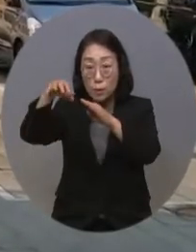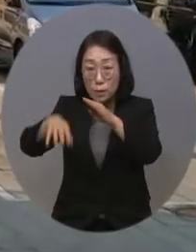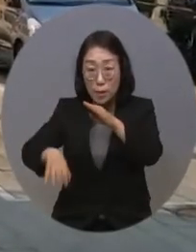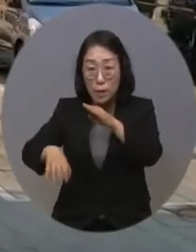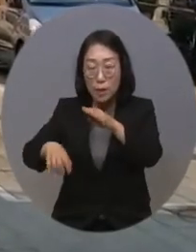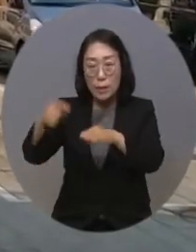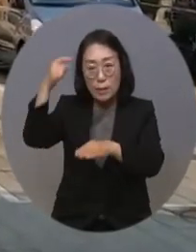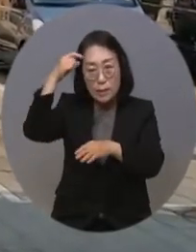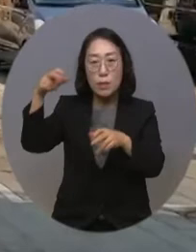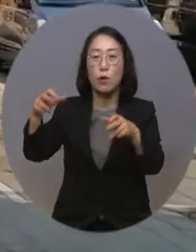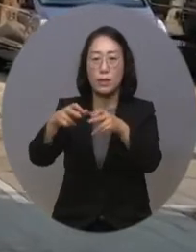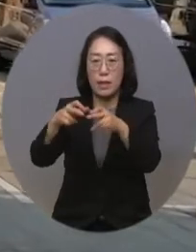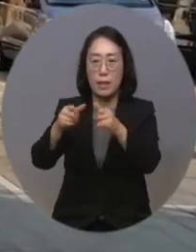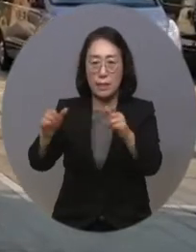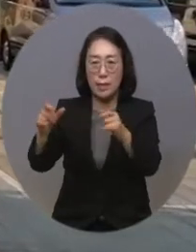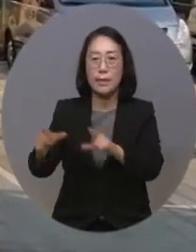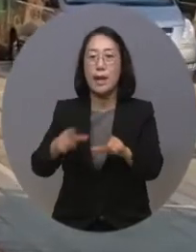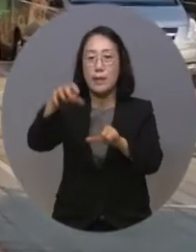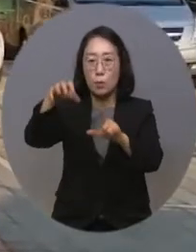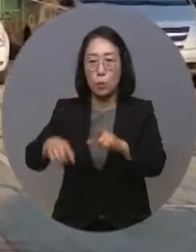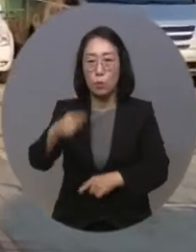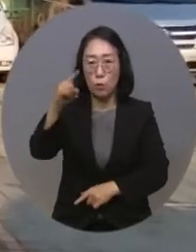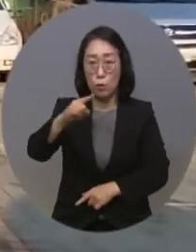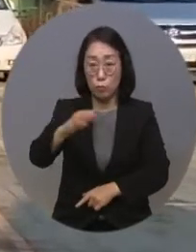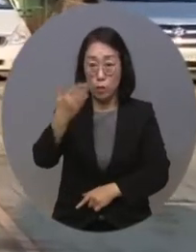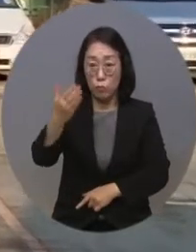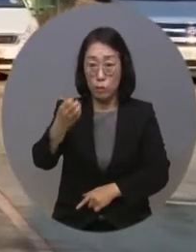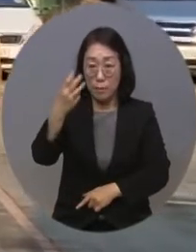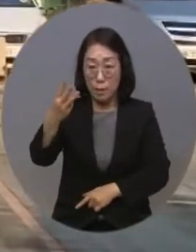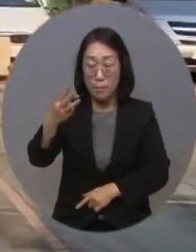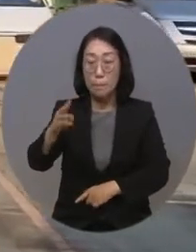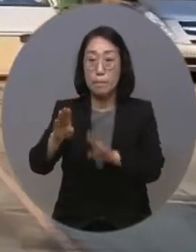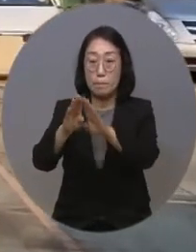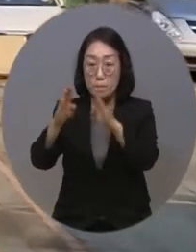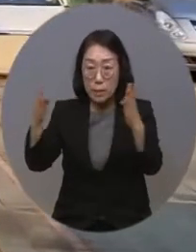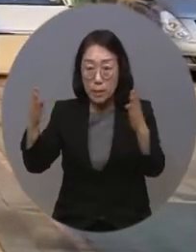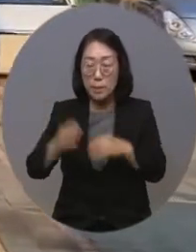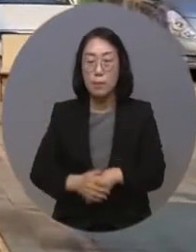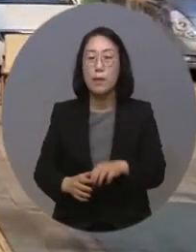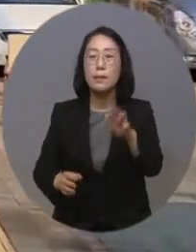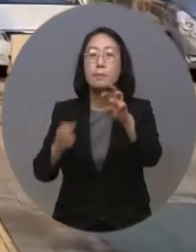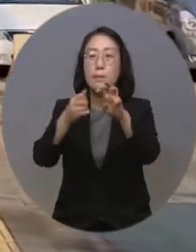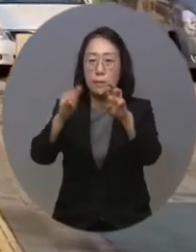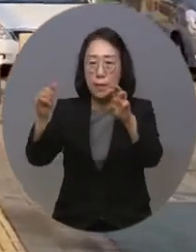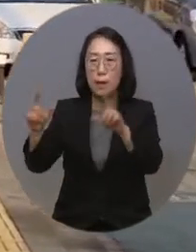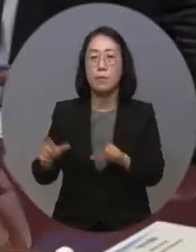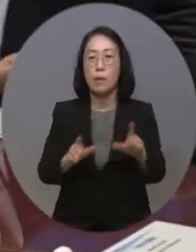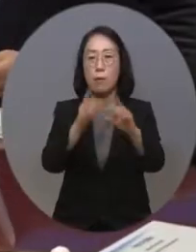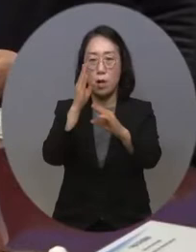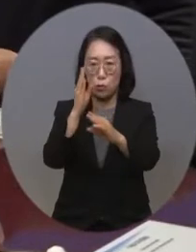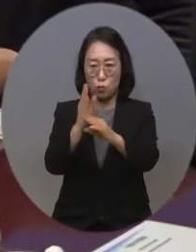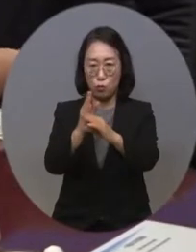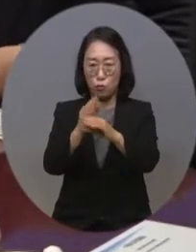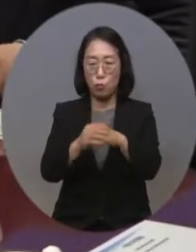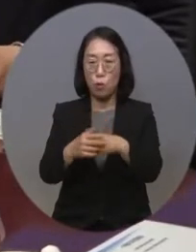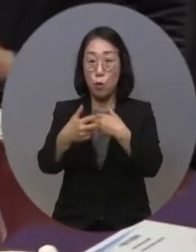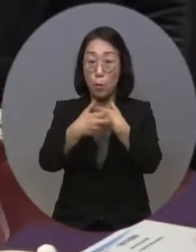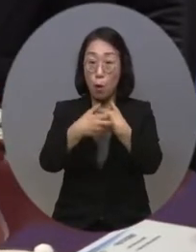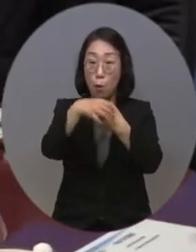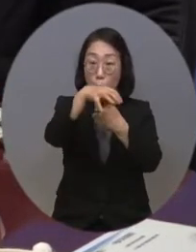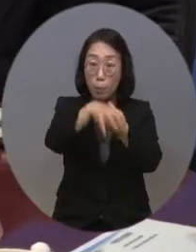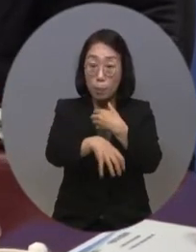거주시설로 1993년 개원해 현재 30명의 지적장애인이 생활하고 있습니다. 병원